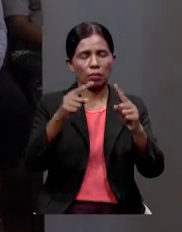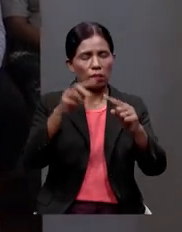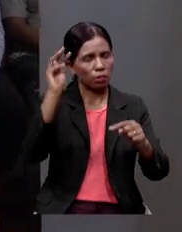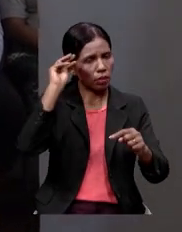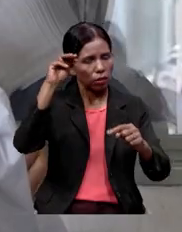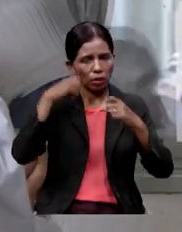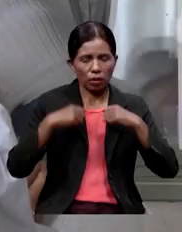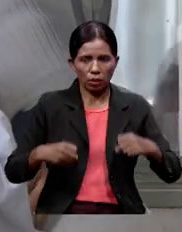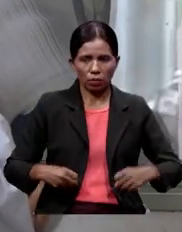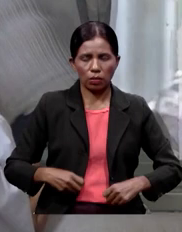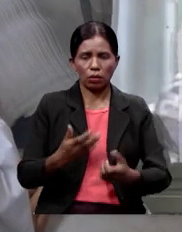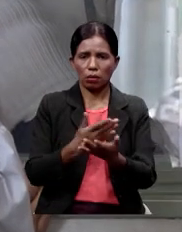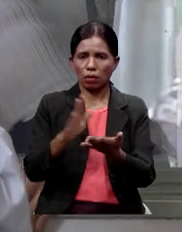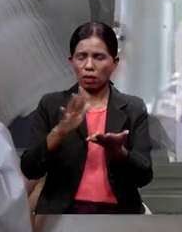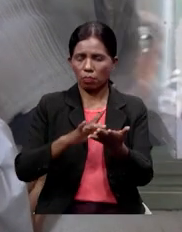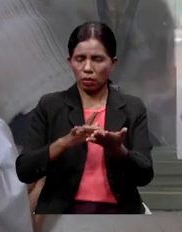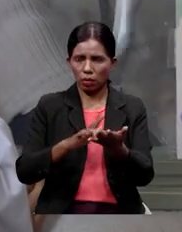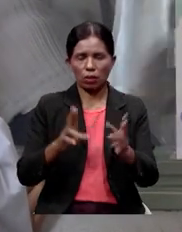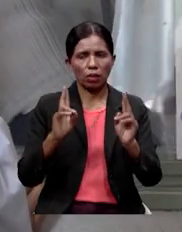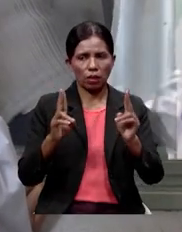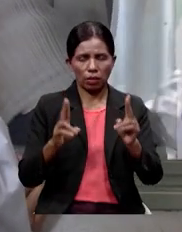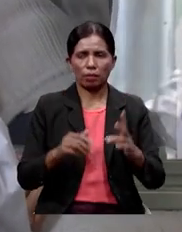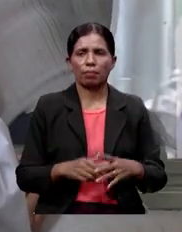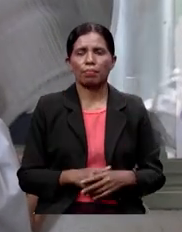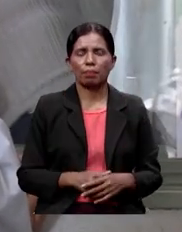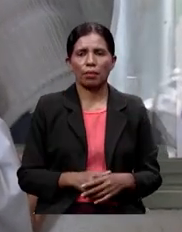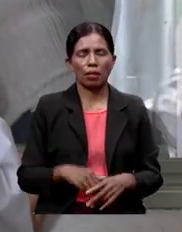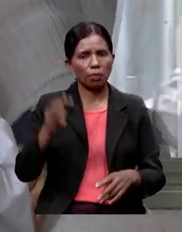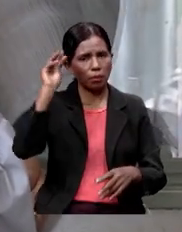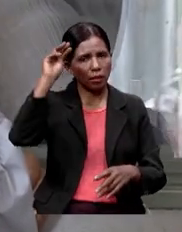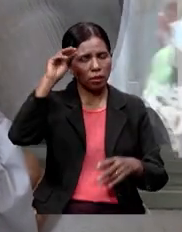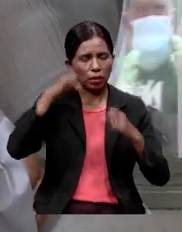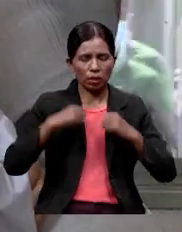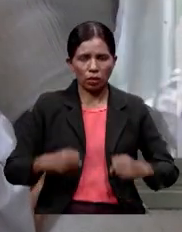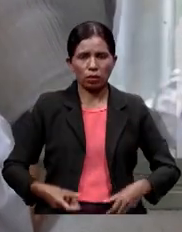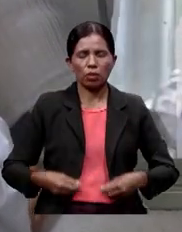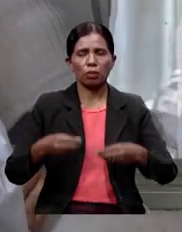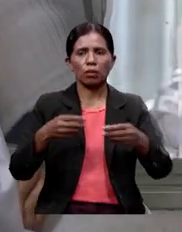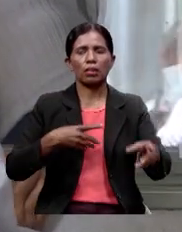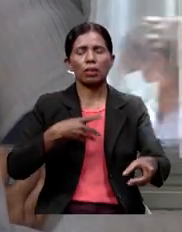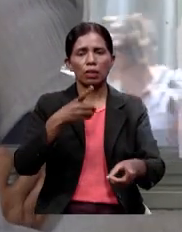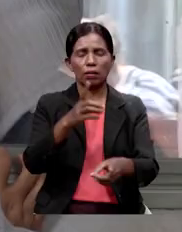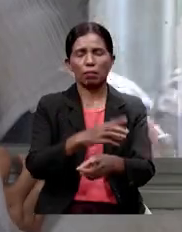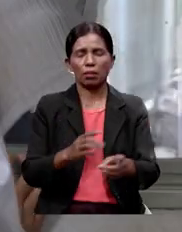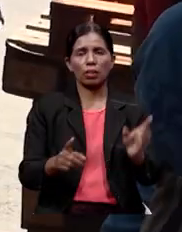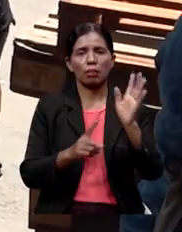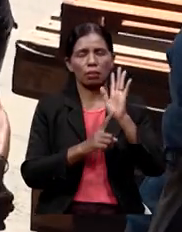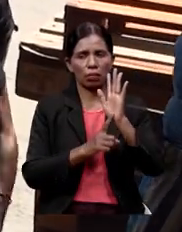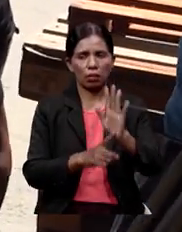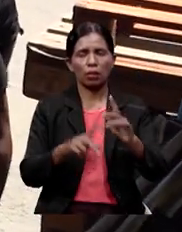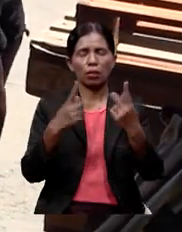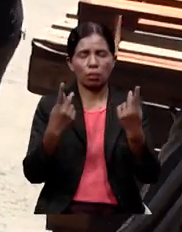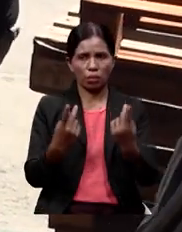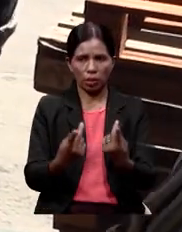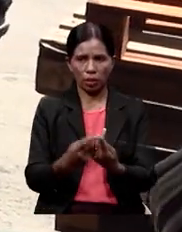saudi hodi kompra ai moruk ko pedido urgencia. Nune ministra saudi fazur kesaun direta ba kompanyia salimago atu sosa